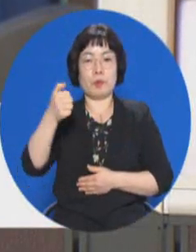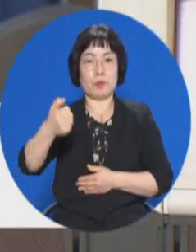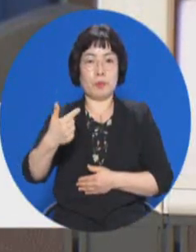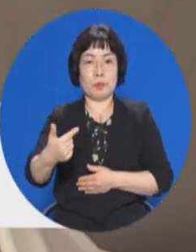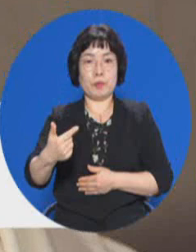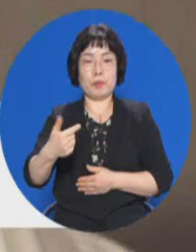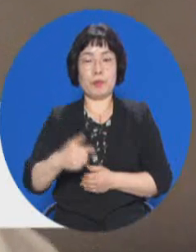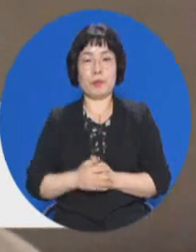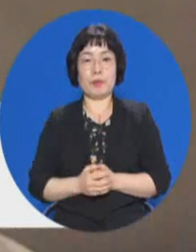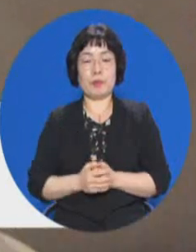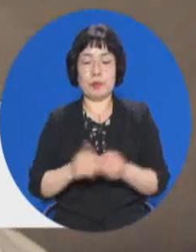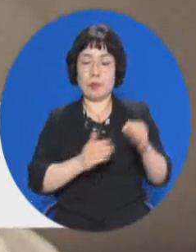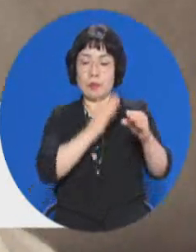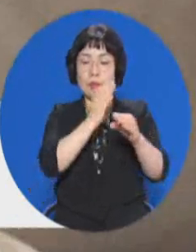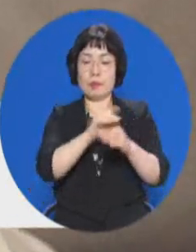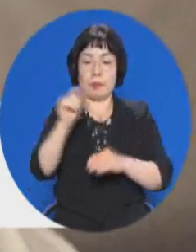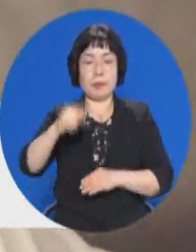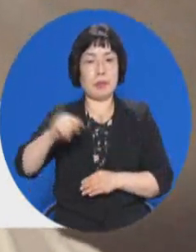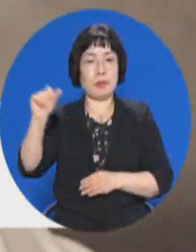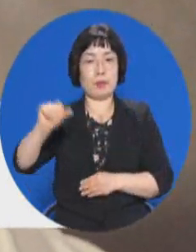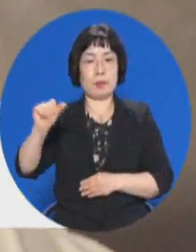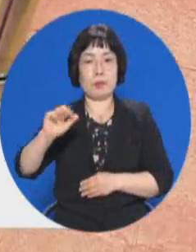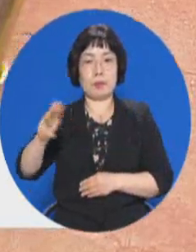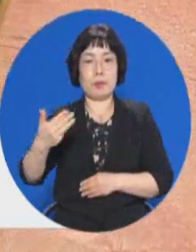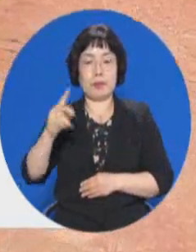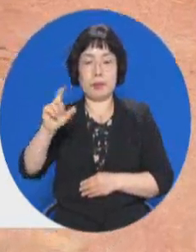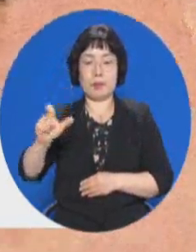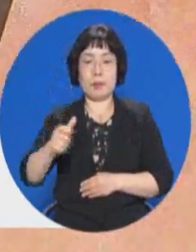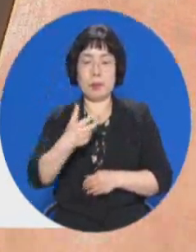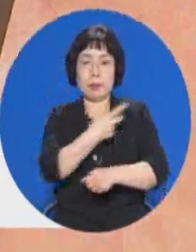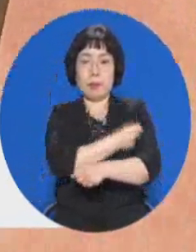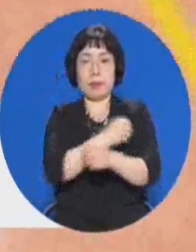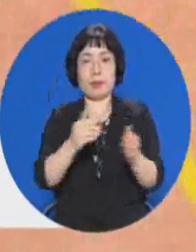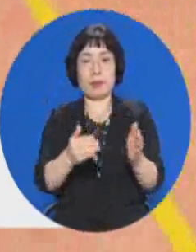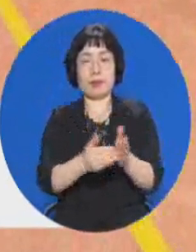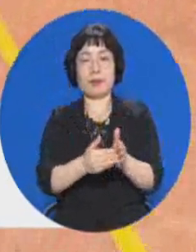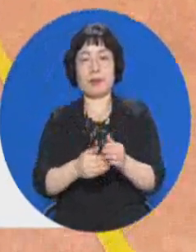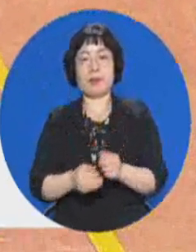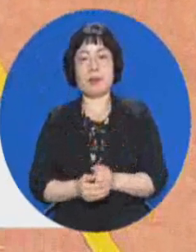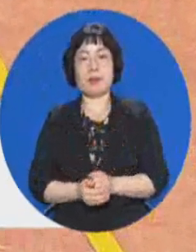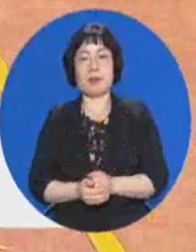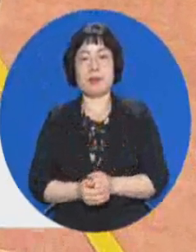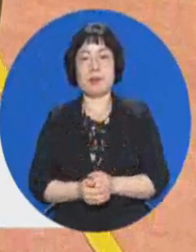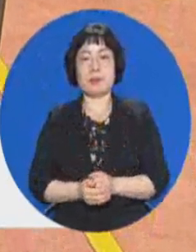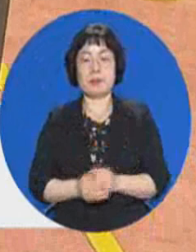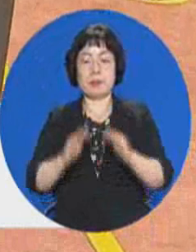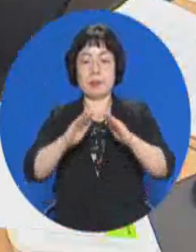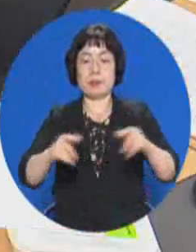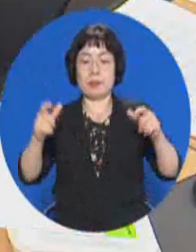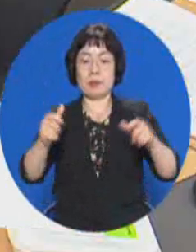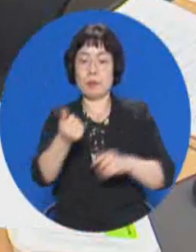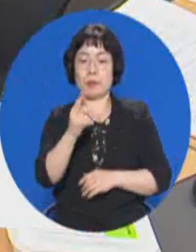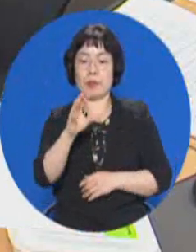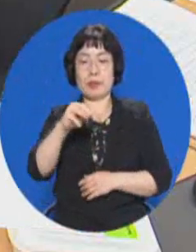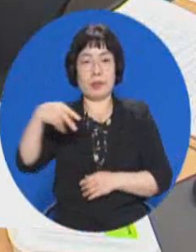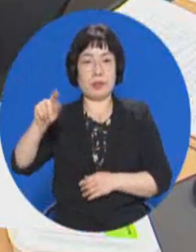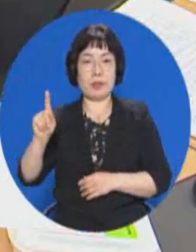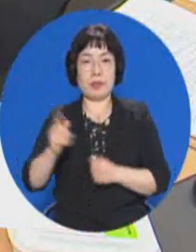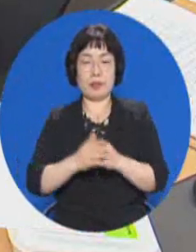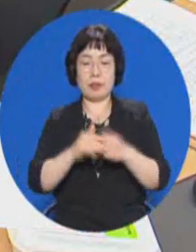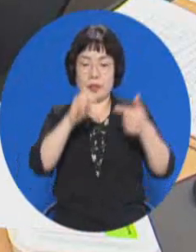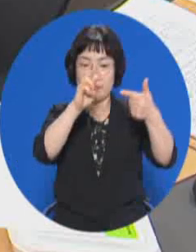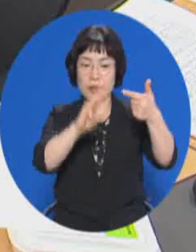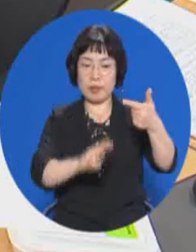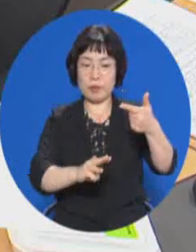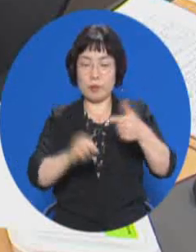35,958명으로 이 가운데 15,815명이 접종을 마쳤습니다. 전남의 화이자 백신 접종은